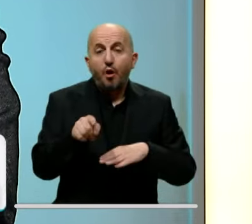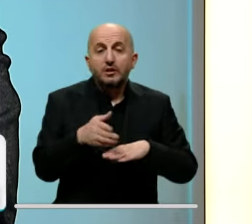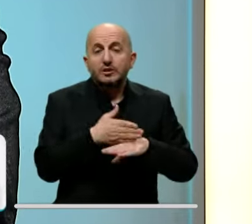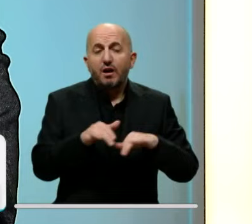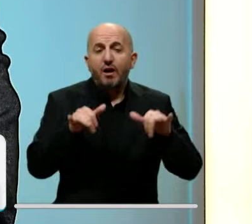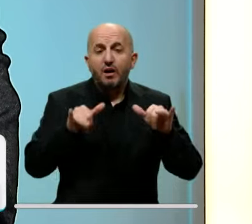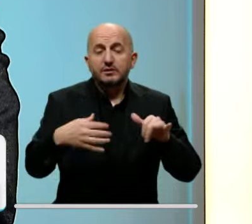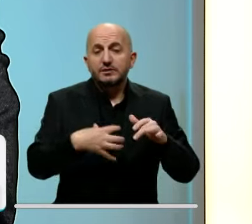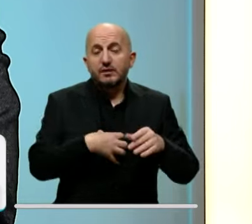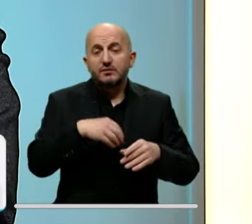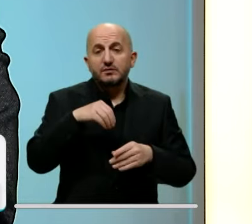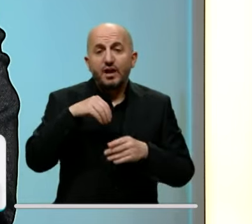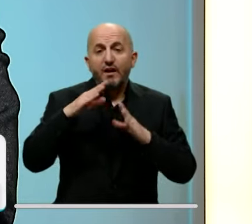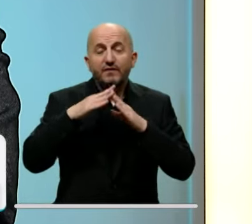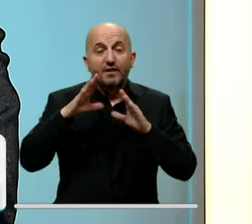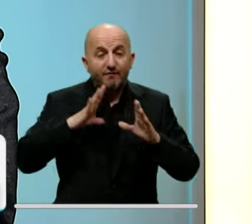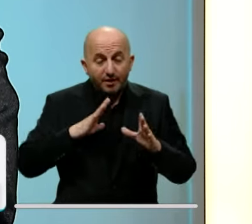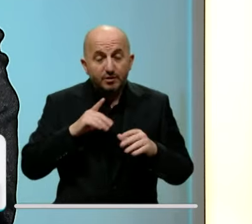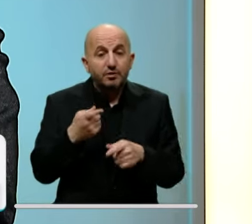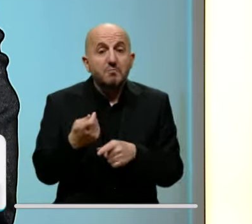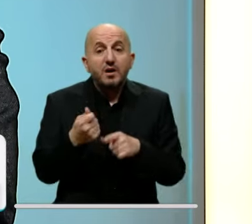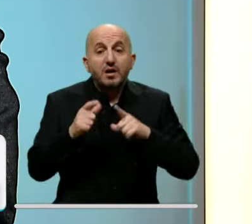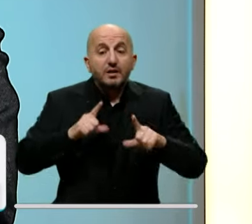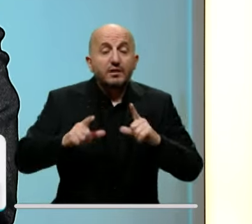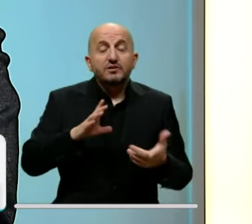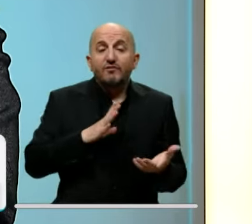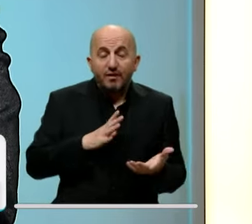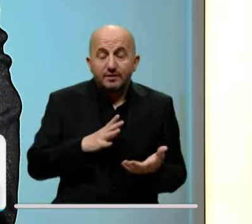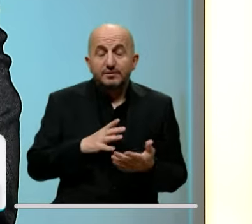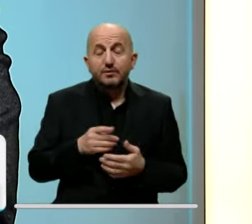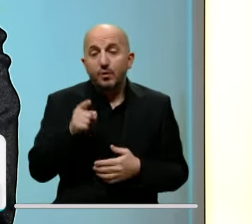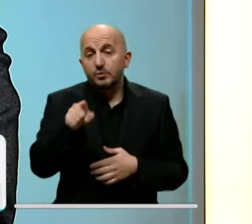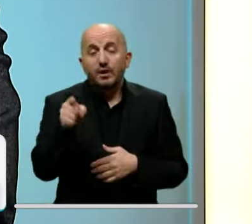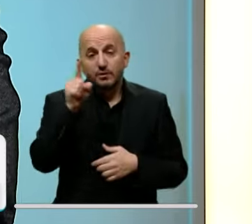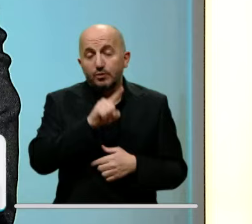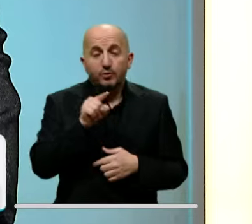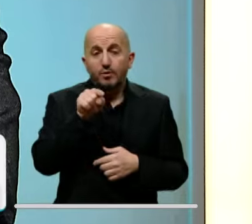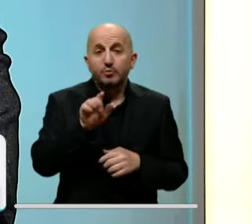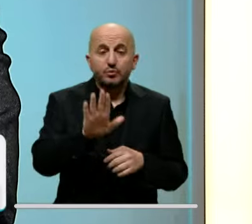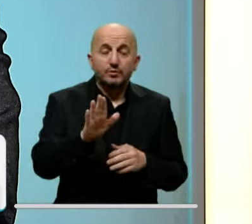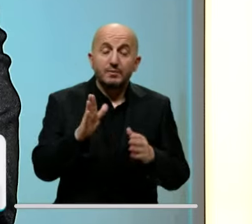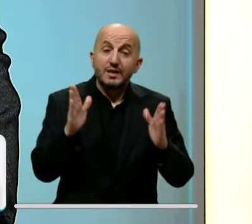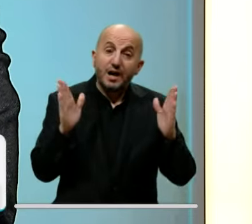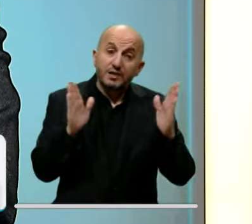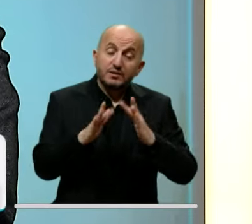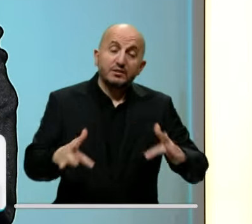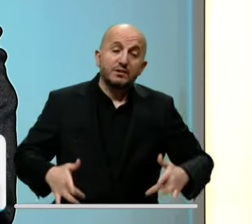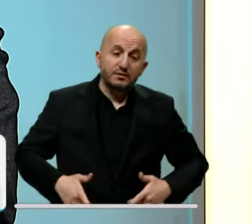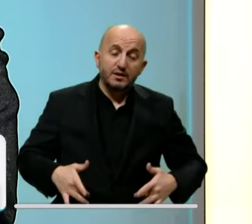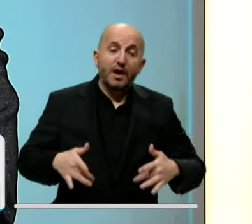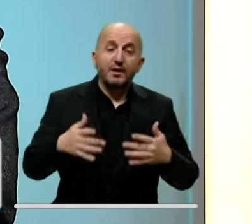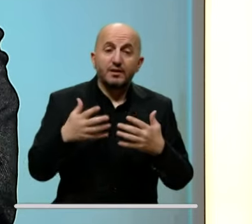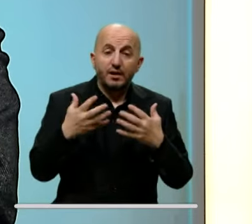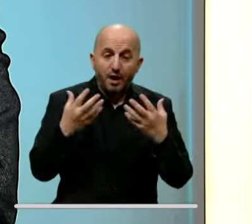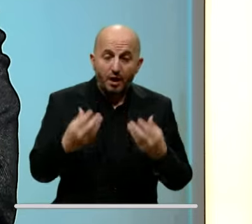aynısı kendisinde vardır ama onun paraya ihtiyacı vardır ondan dolayı bu durum karşılıklı rı ile biraz